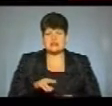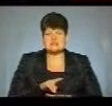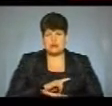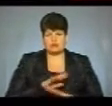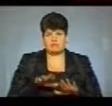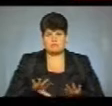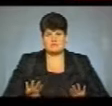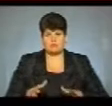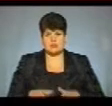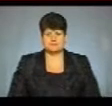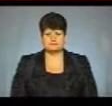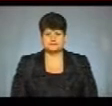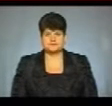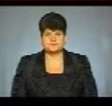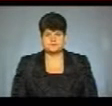події.